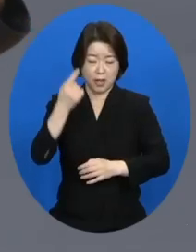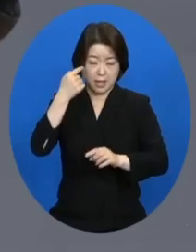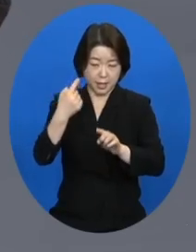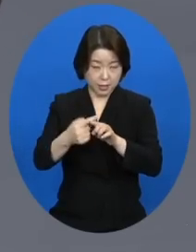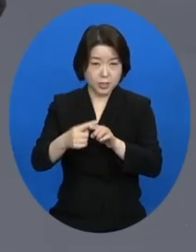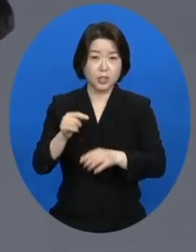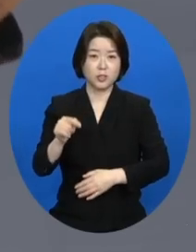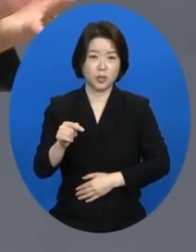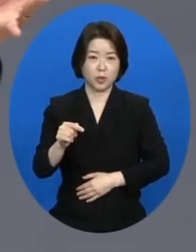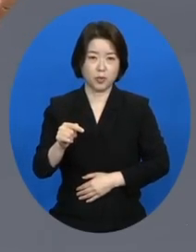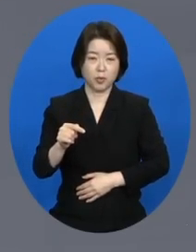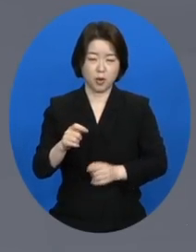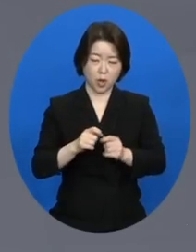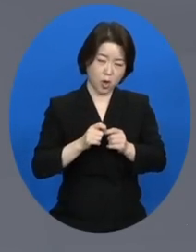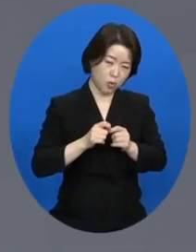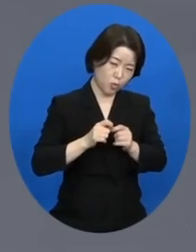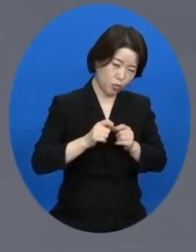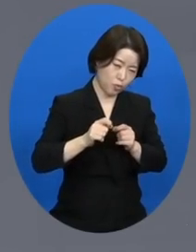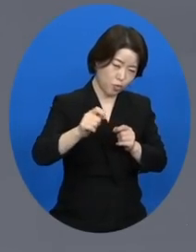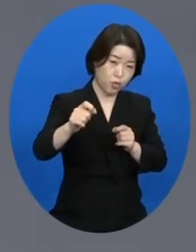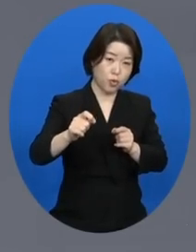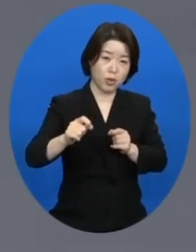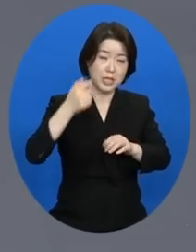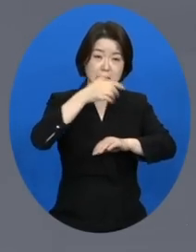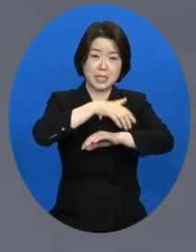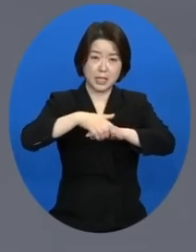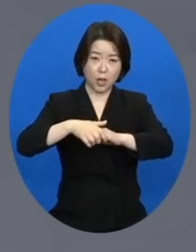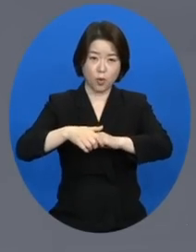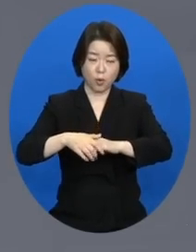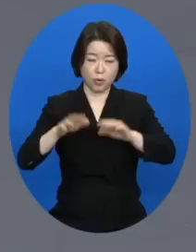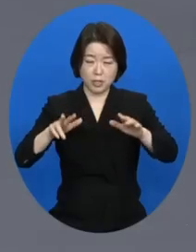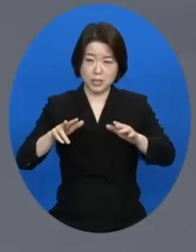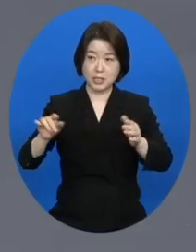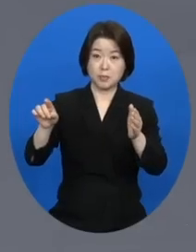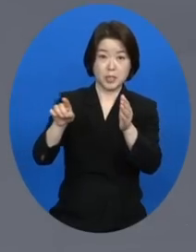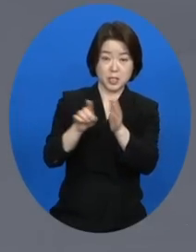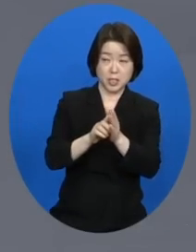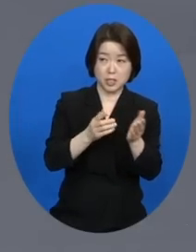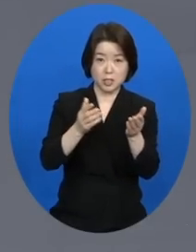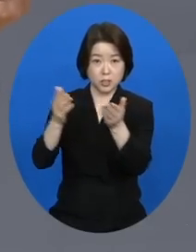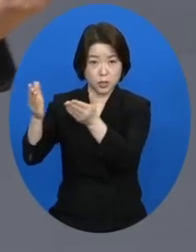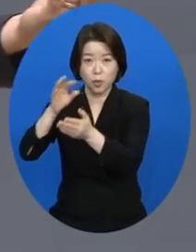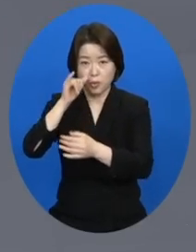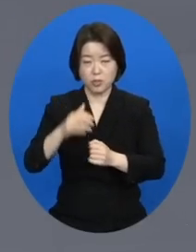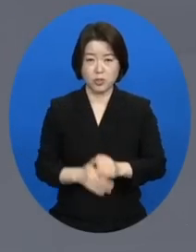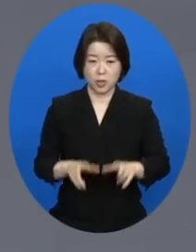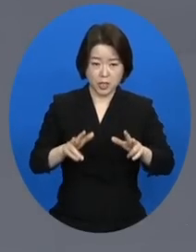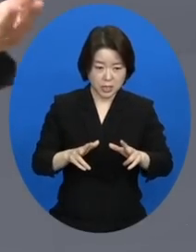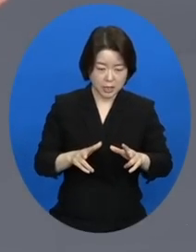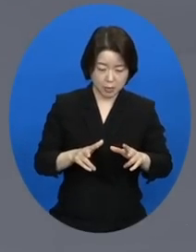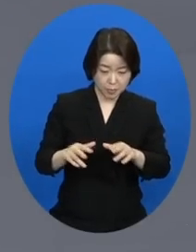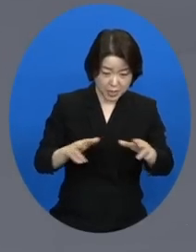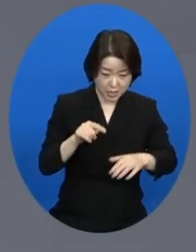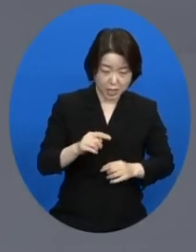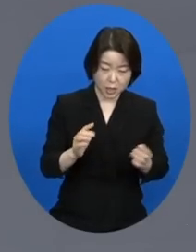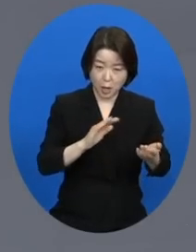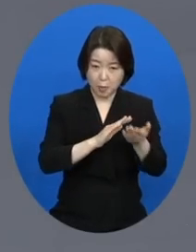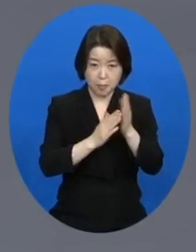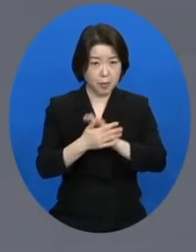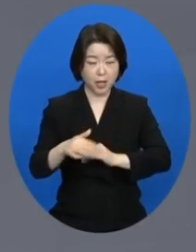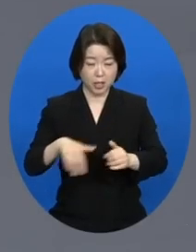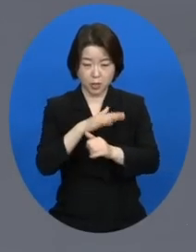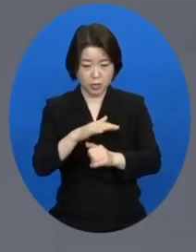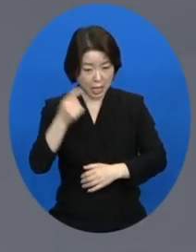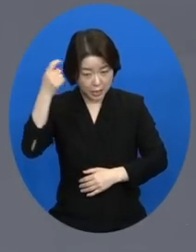긍정적이면서 장기적인 차원의 계획을 지금 신뢰하고 있어요. 비록 지금은 즉각적인 변화나 어떤 상황은